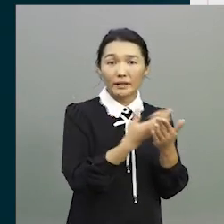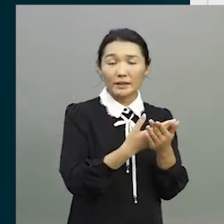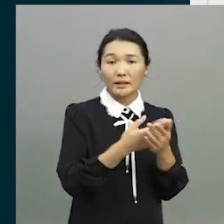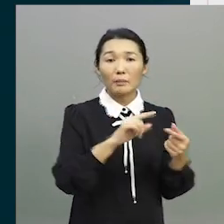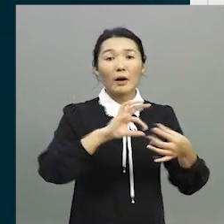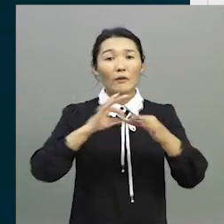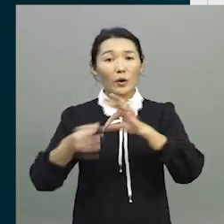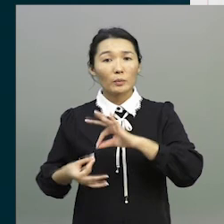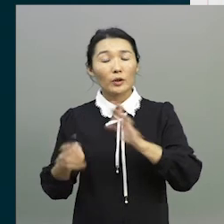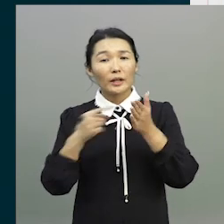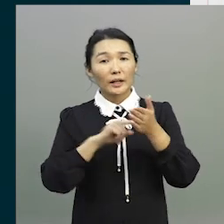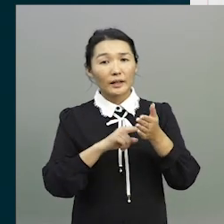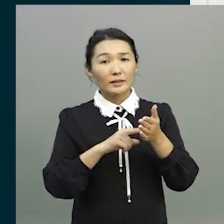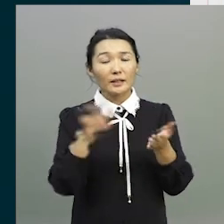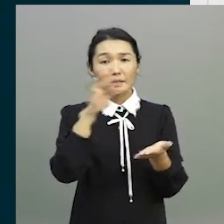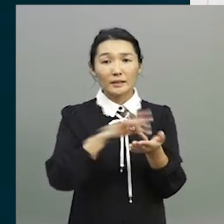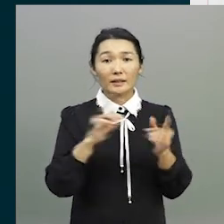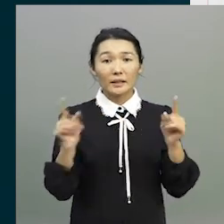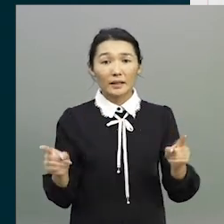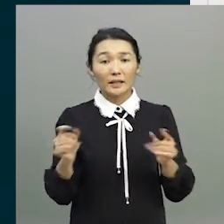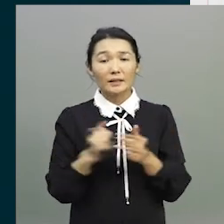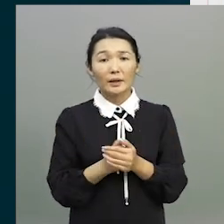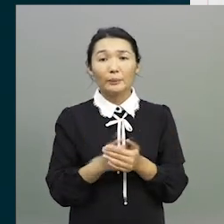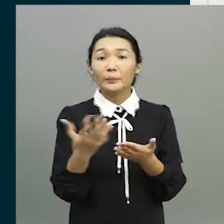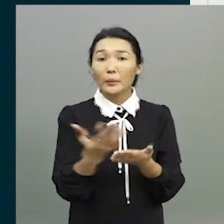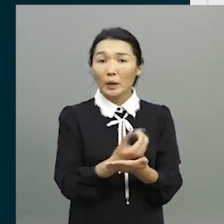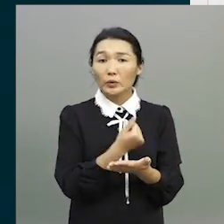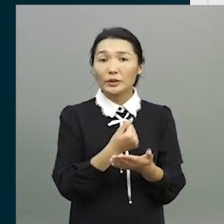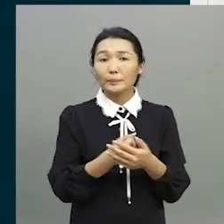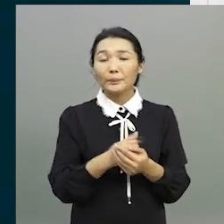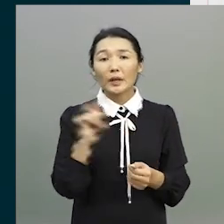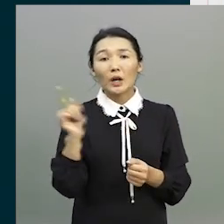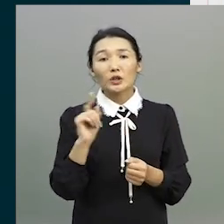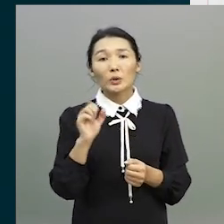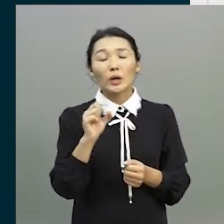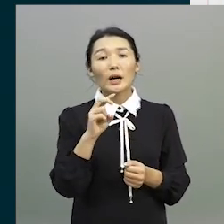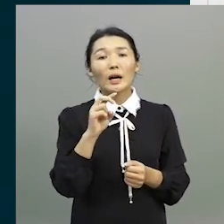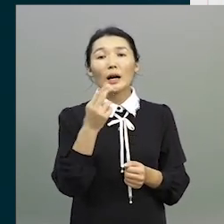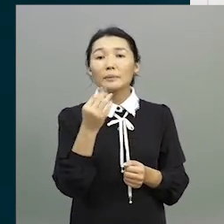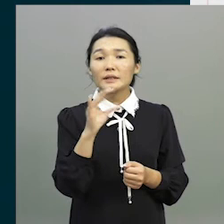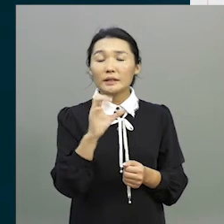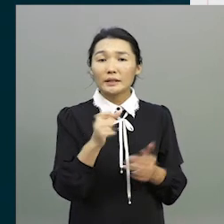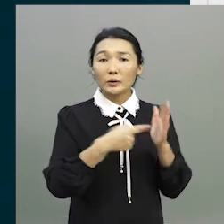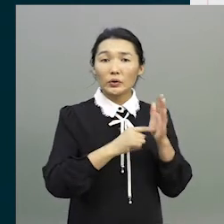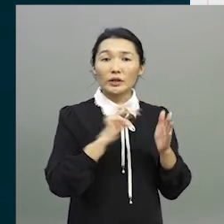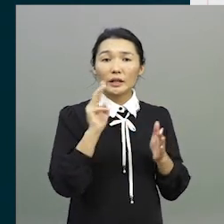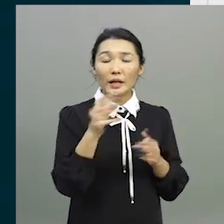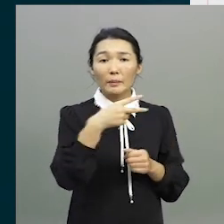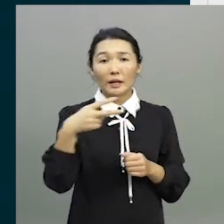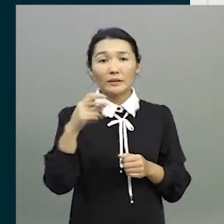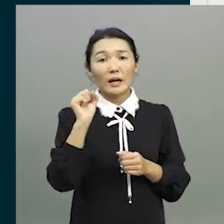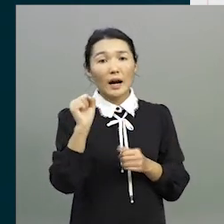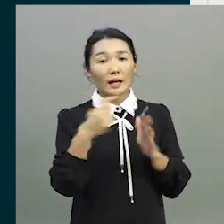координат середины отрезка получим что абсцисса точки равна а деленное на